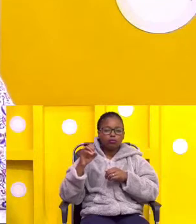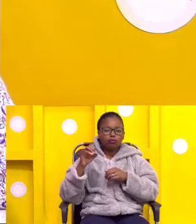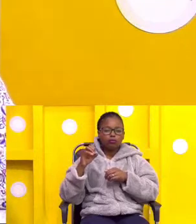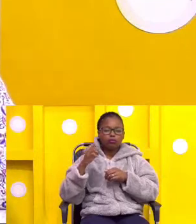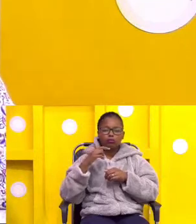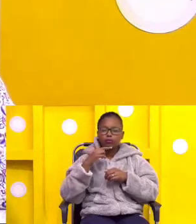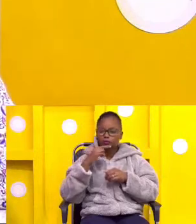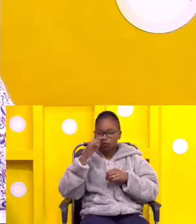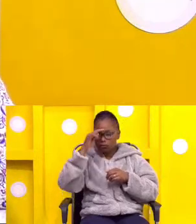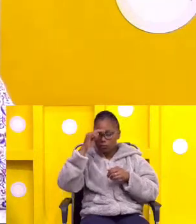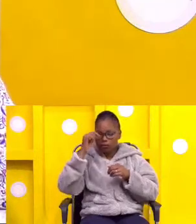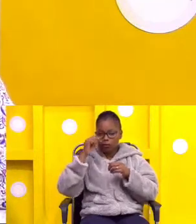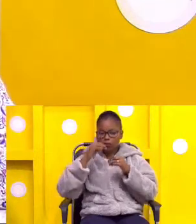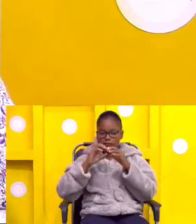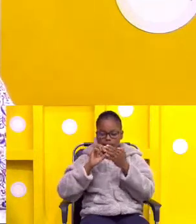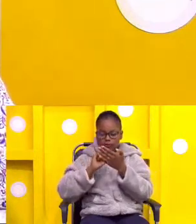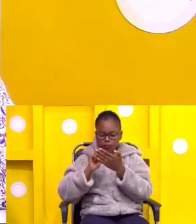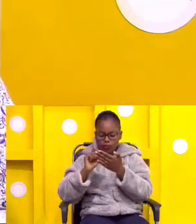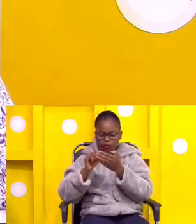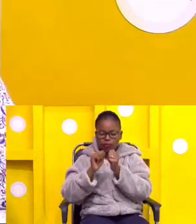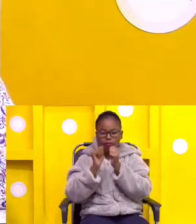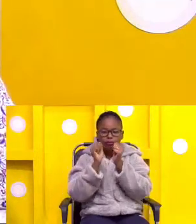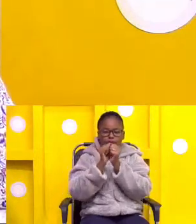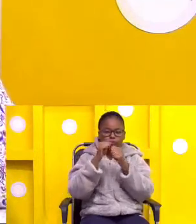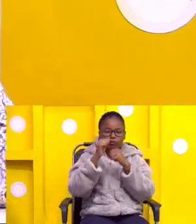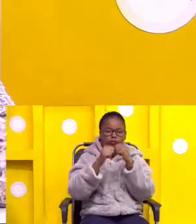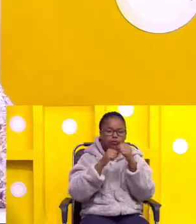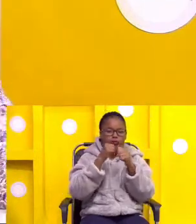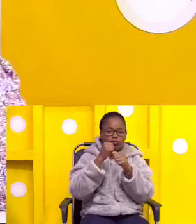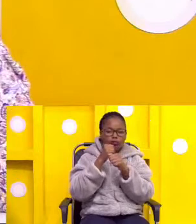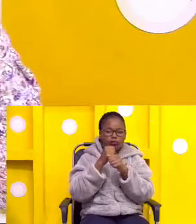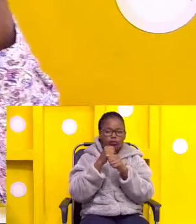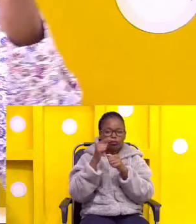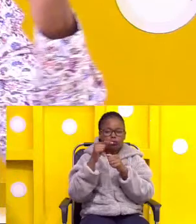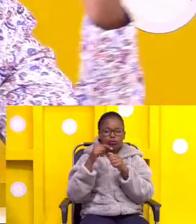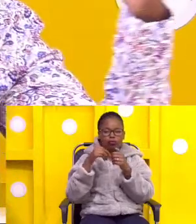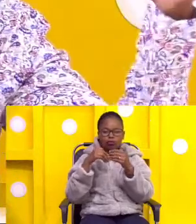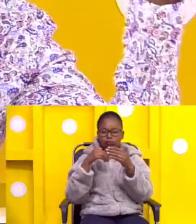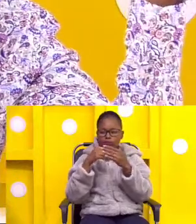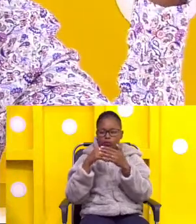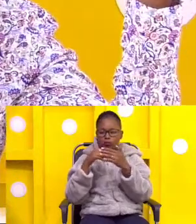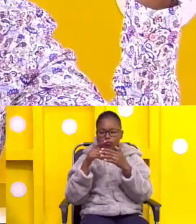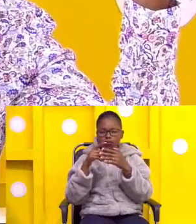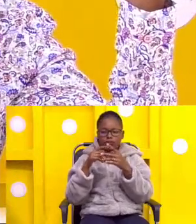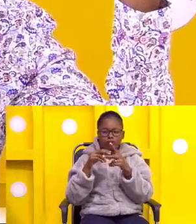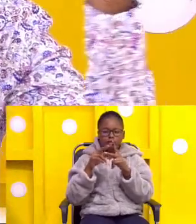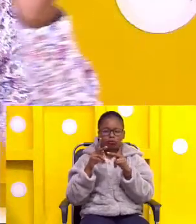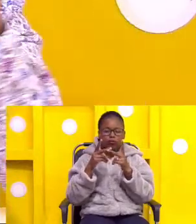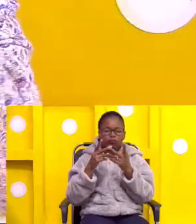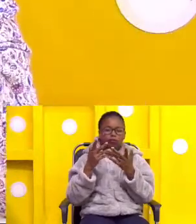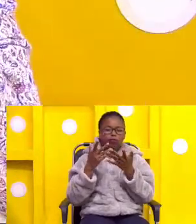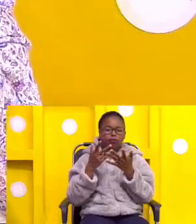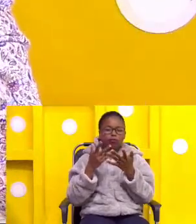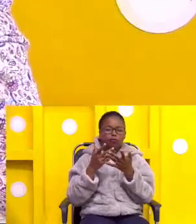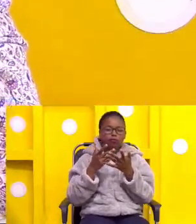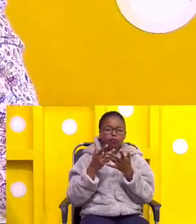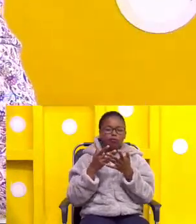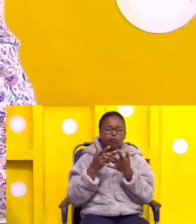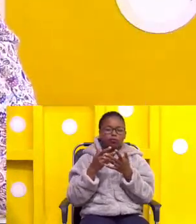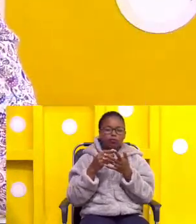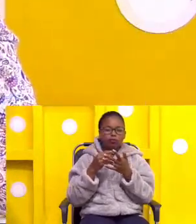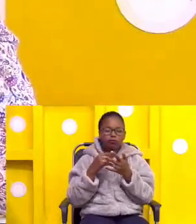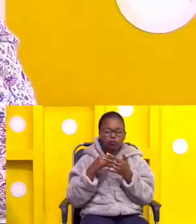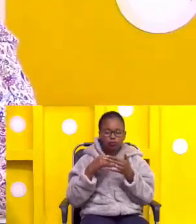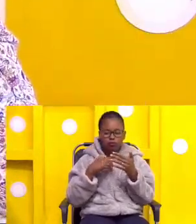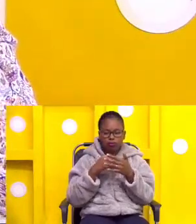tå kä rwo må ndå andä ke atä rä rä thutha wa mä aka ikå mi gå ka rä å rona to gå korwo å kinyä tie kambuni ä no ha ngä menya niä ndirä haha kä å ria inä